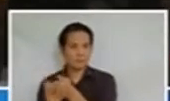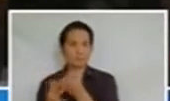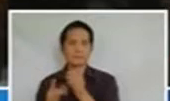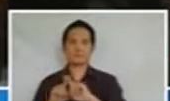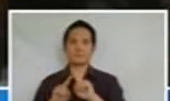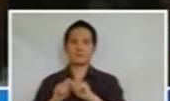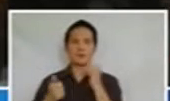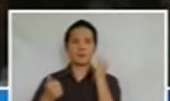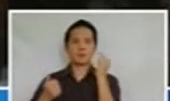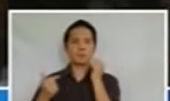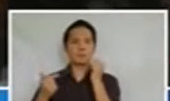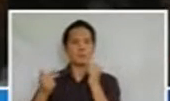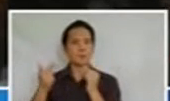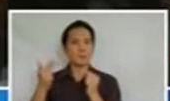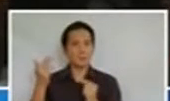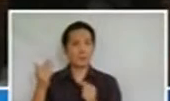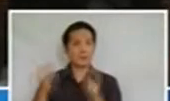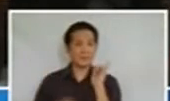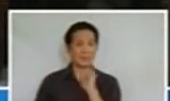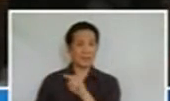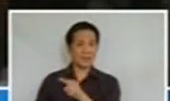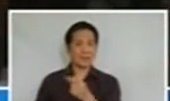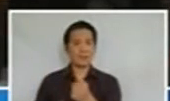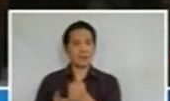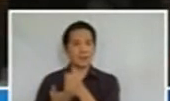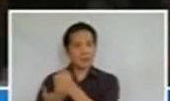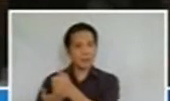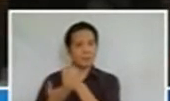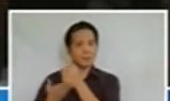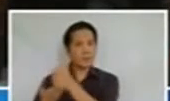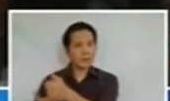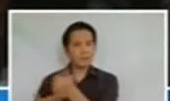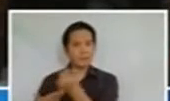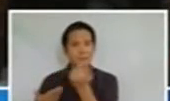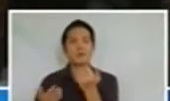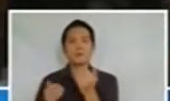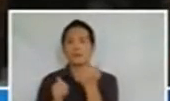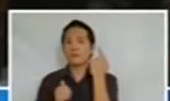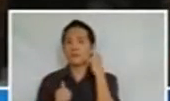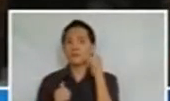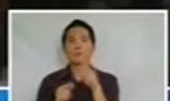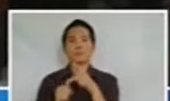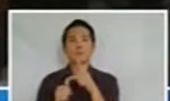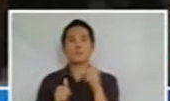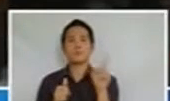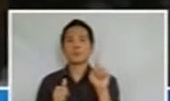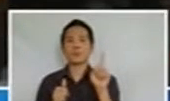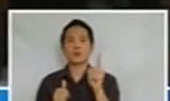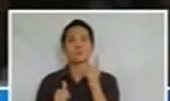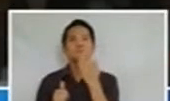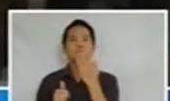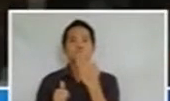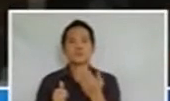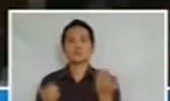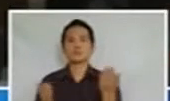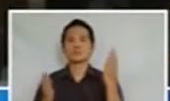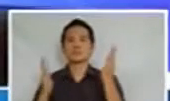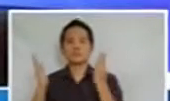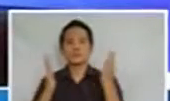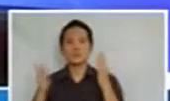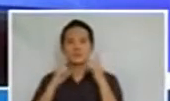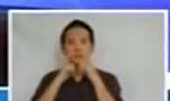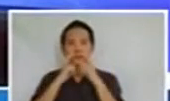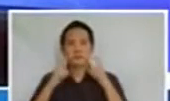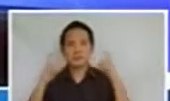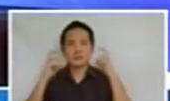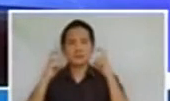6,365,534 pesos. Nagikan sa Iloilo, JP Hervas para sa Radyo Pilipinas.